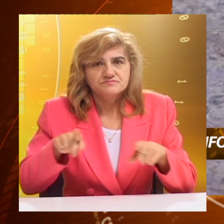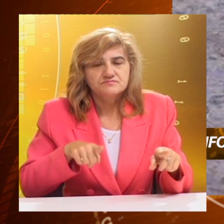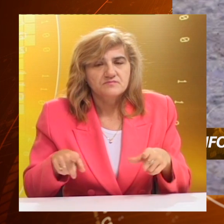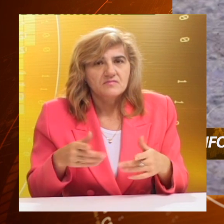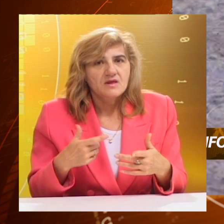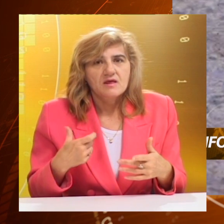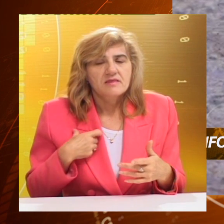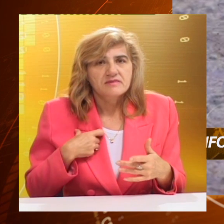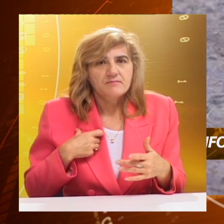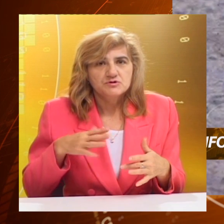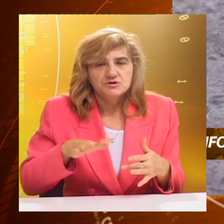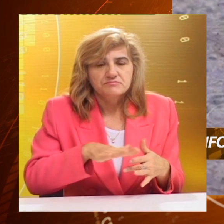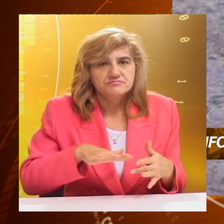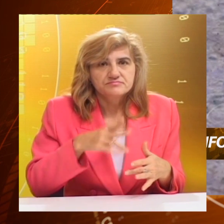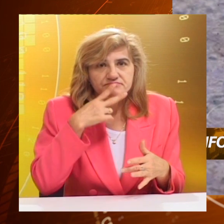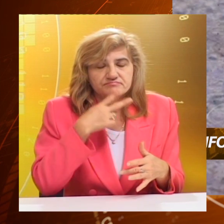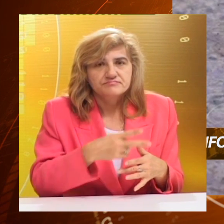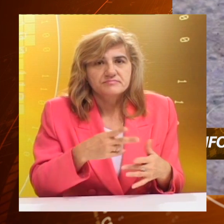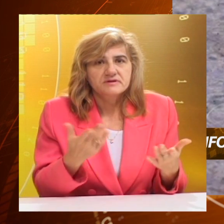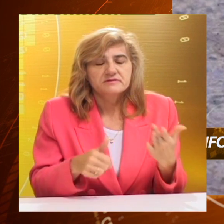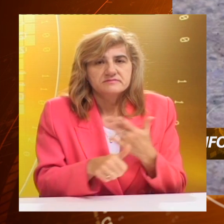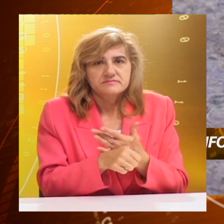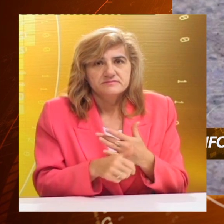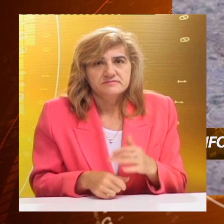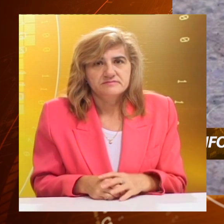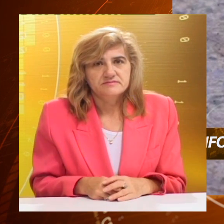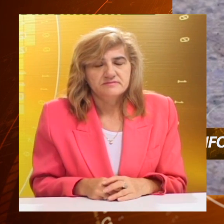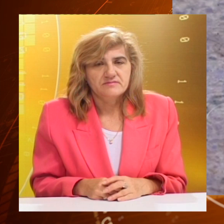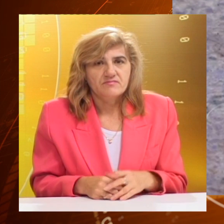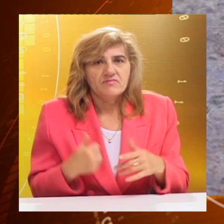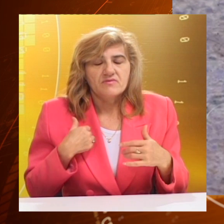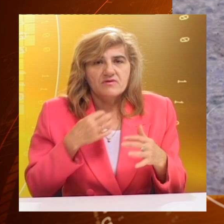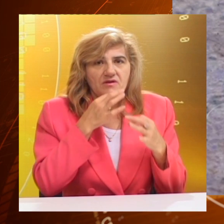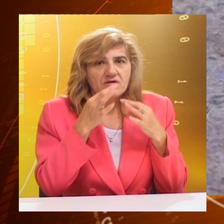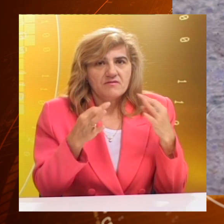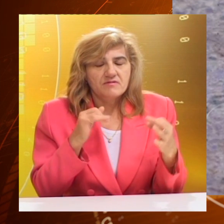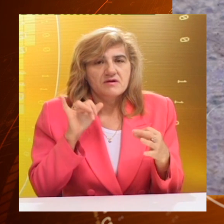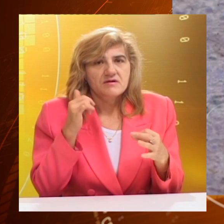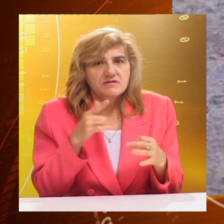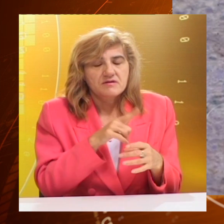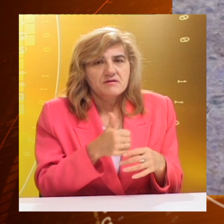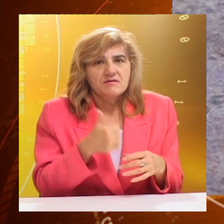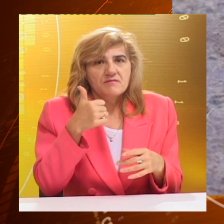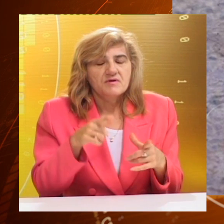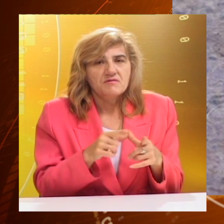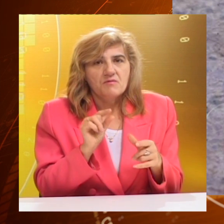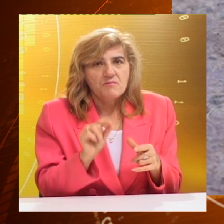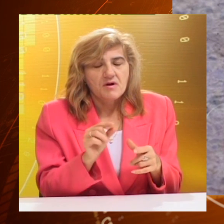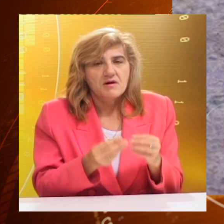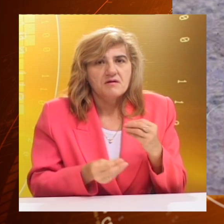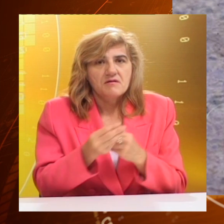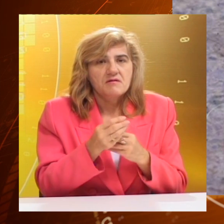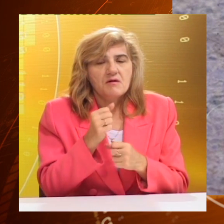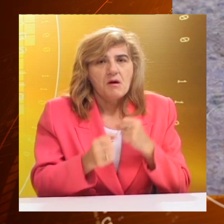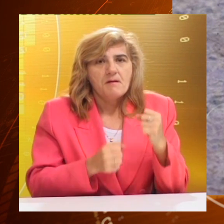sugrađana. Oni se trude da ih eliminišu, ali ne golim rukama zbog neprijatnog mirisa koji emituju. Sugrađani sa kojima smo razgovarali ističu da se one prvo pojavljuju